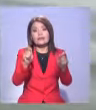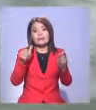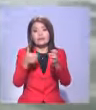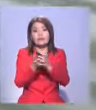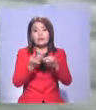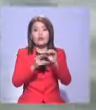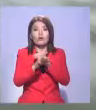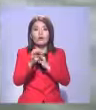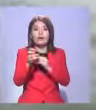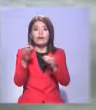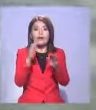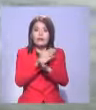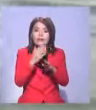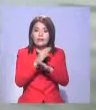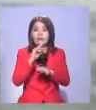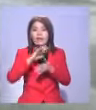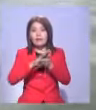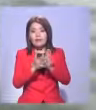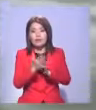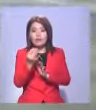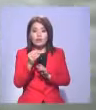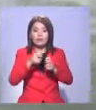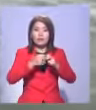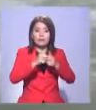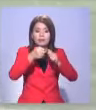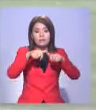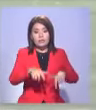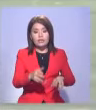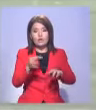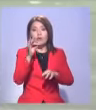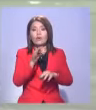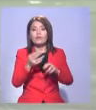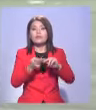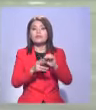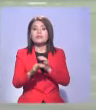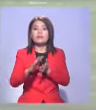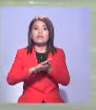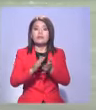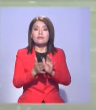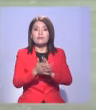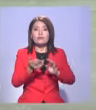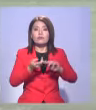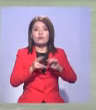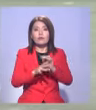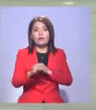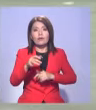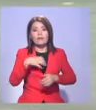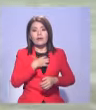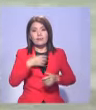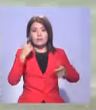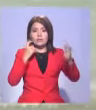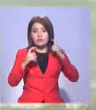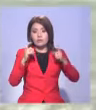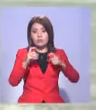теңізі бассейніндегі экологиялық және әлеуметтік экономикалық проблемаларды шешу бойынша аймақтық ынтымақтастықтың маңызды институтына айналды.